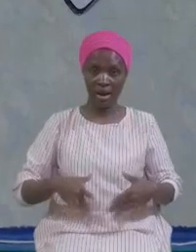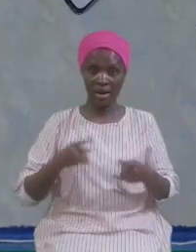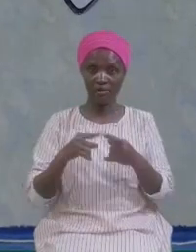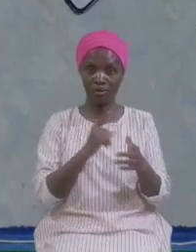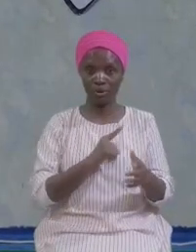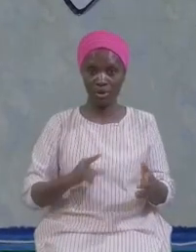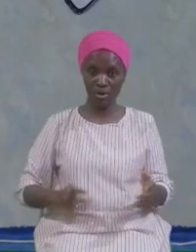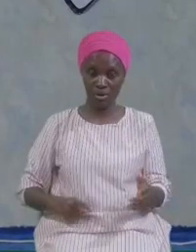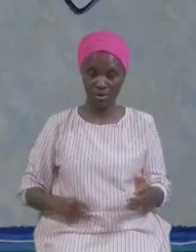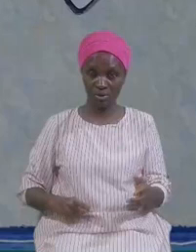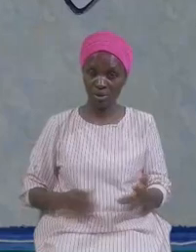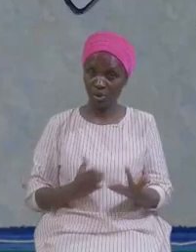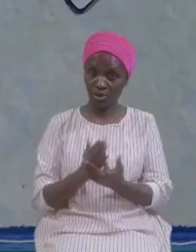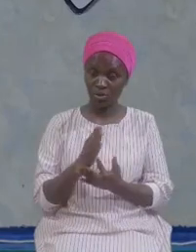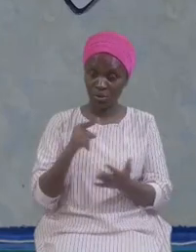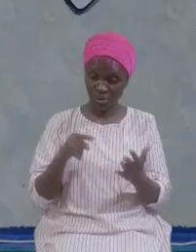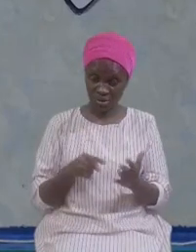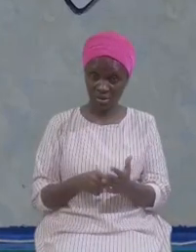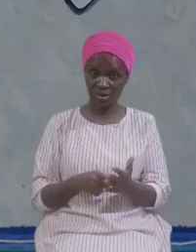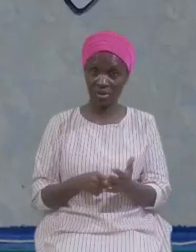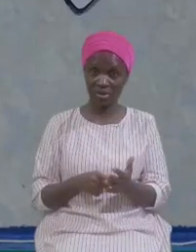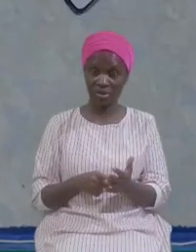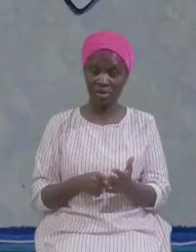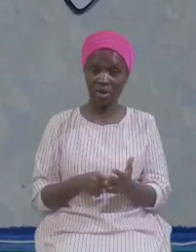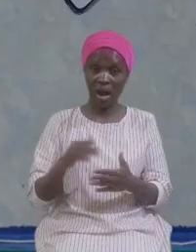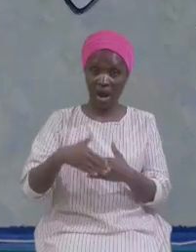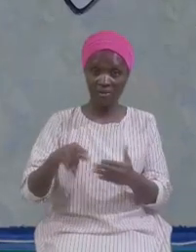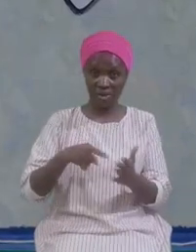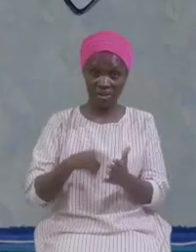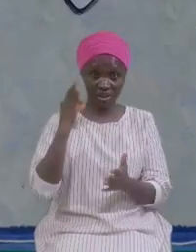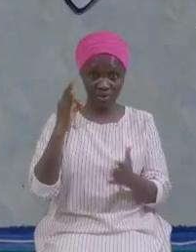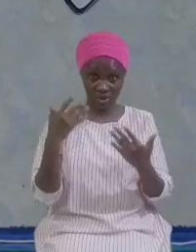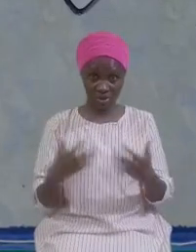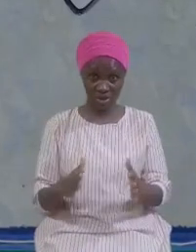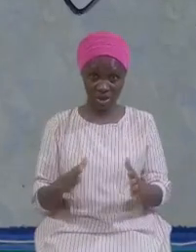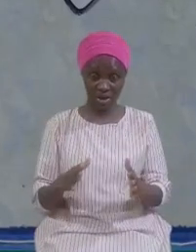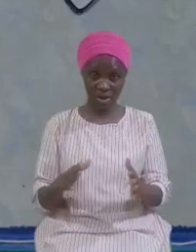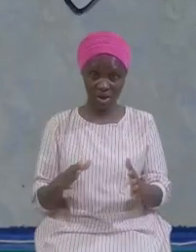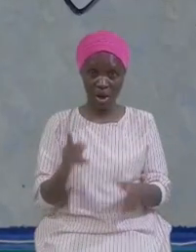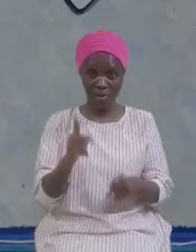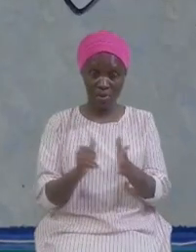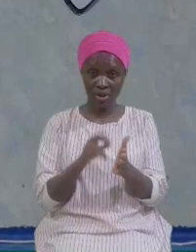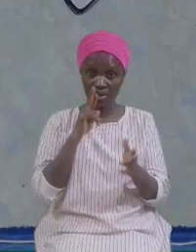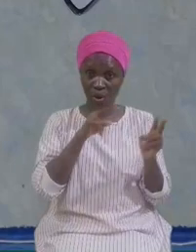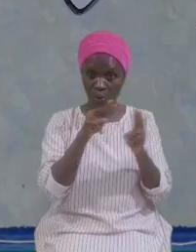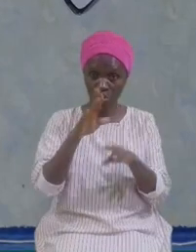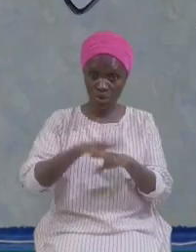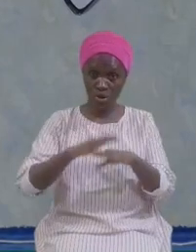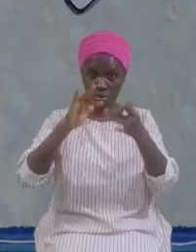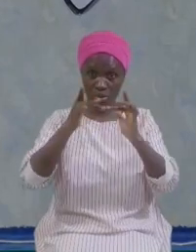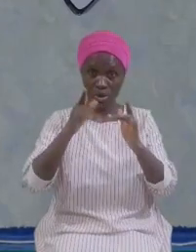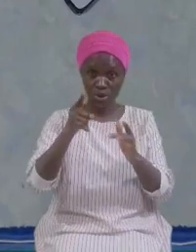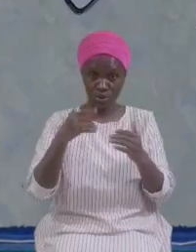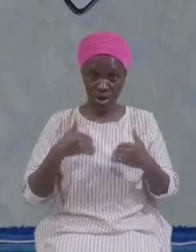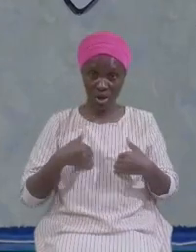davantage à demeurer dans le Seigneur. Vous qui nous suivez en ligne et avez donné votre vie